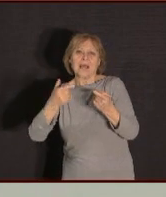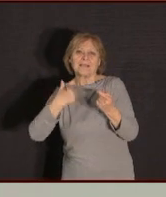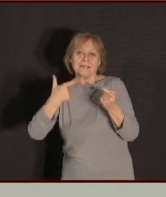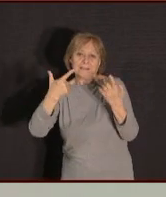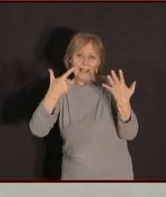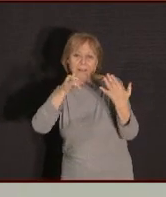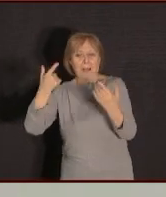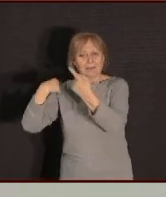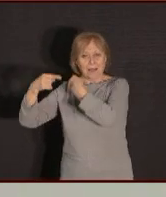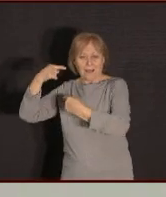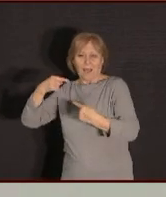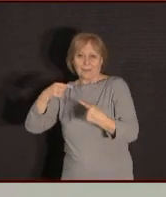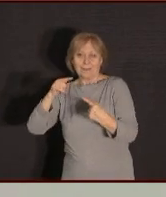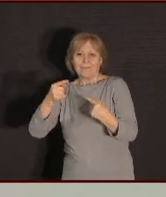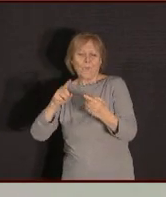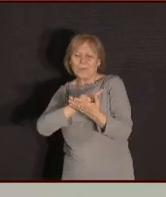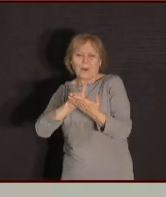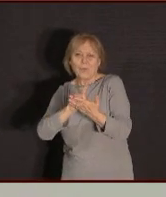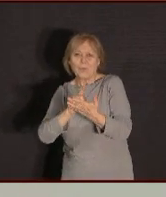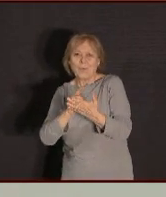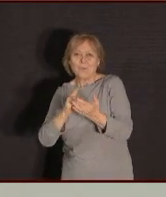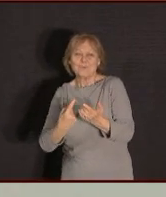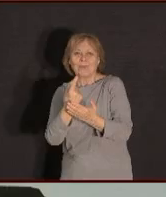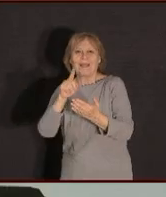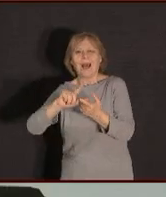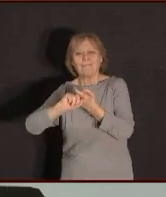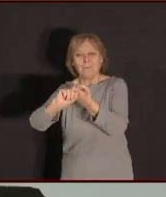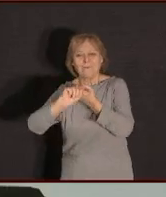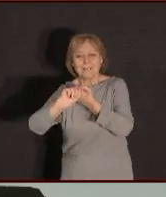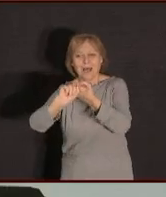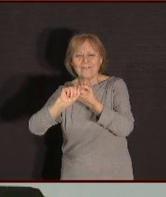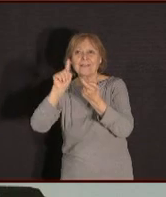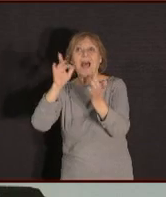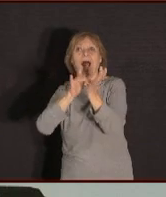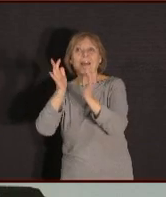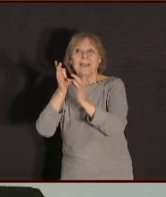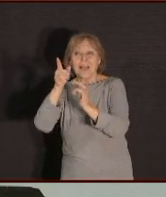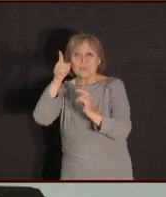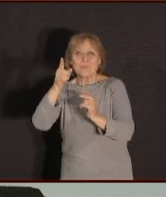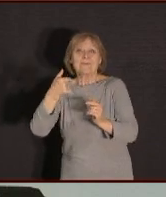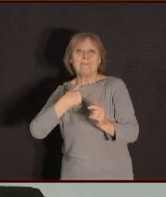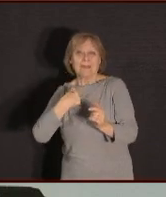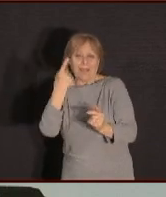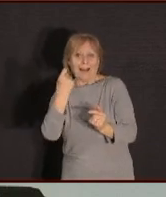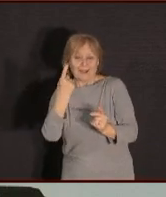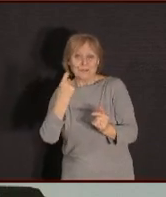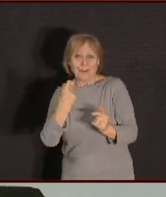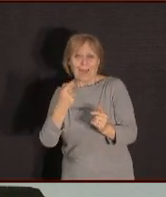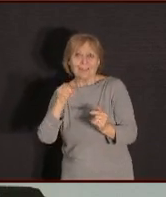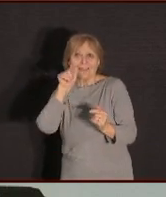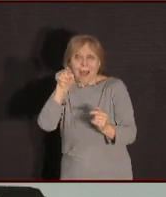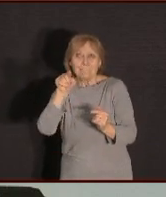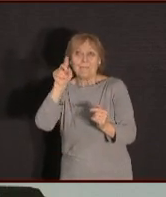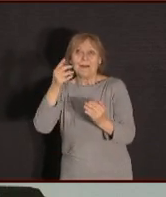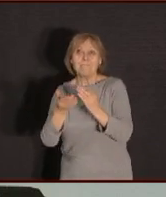nazaj. V hipu se je zgodila ta povezava, da v bistvu Jezus mene kliče točno tja, ne,